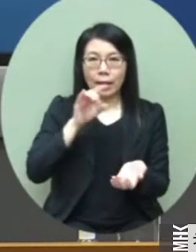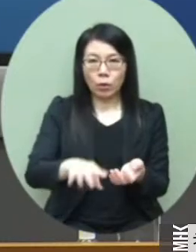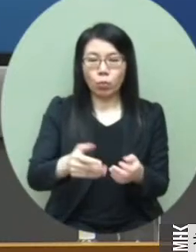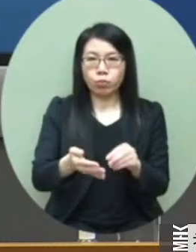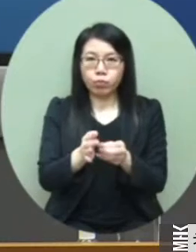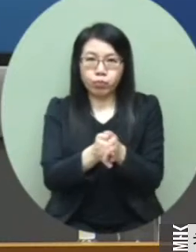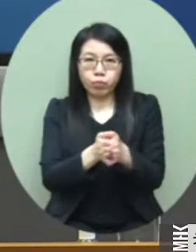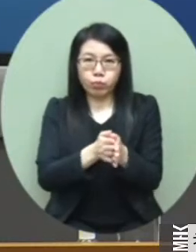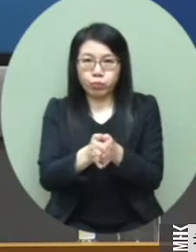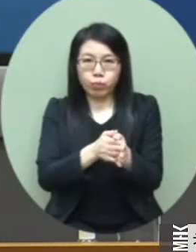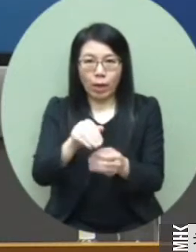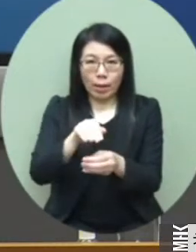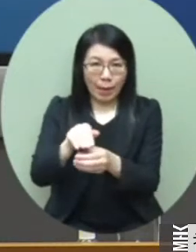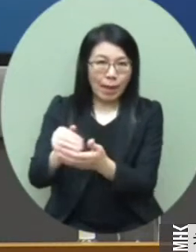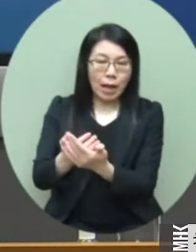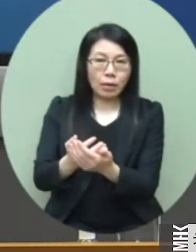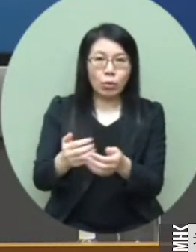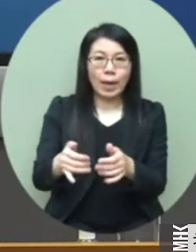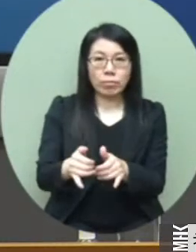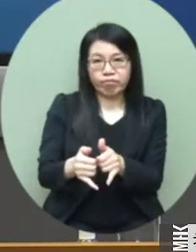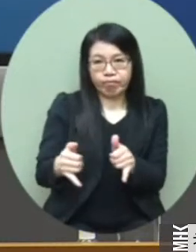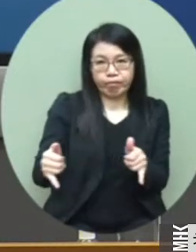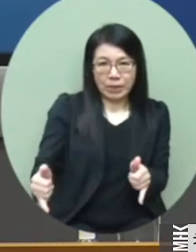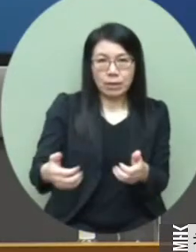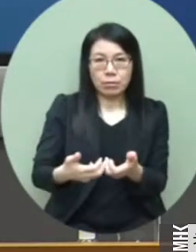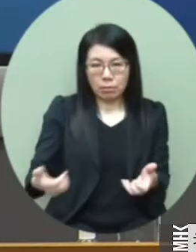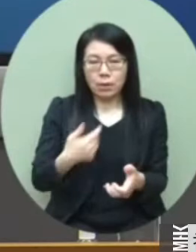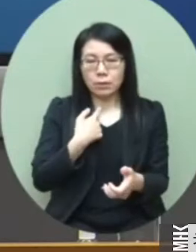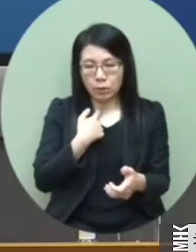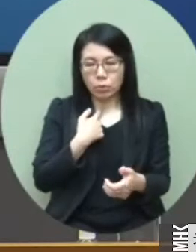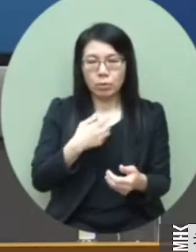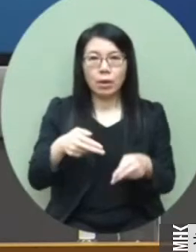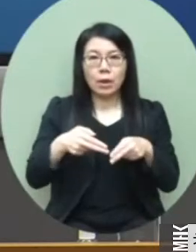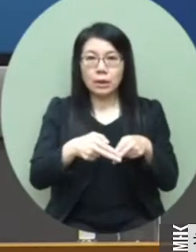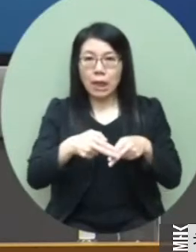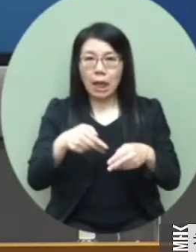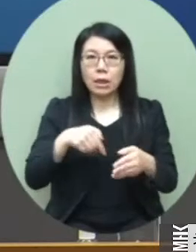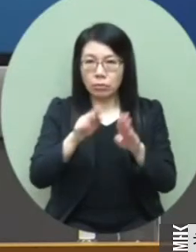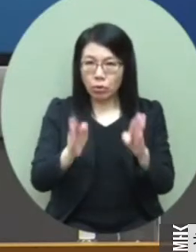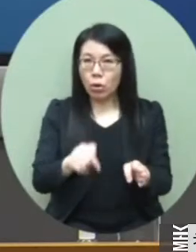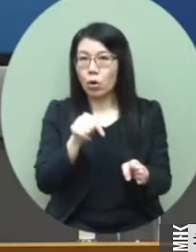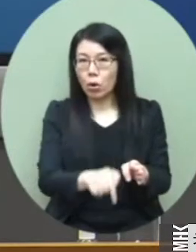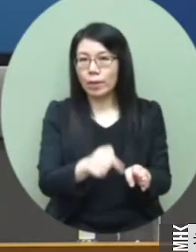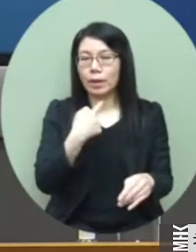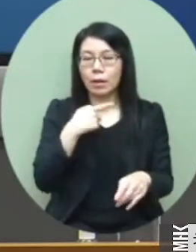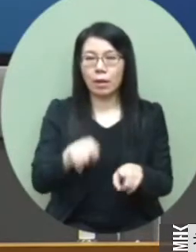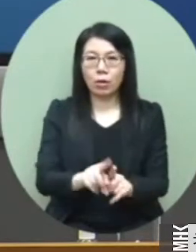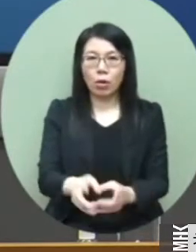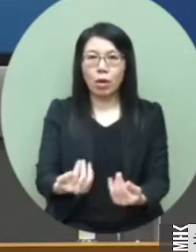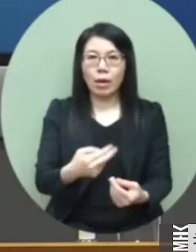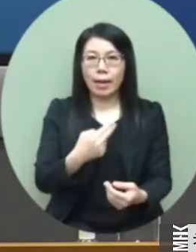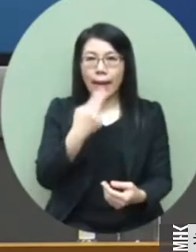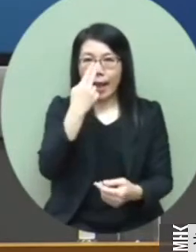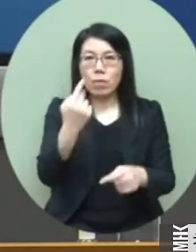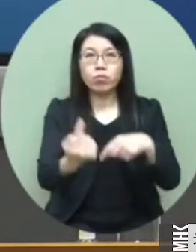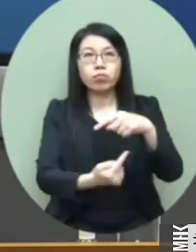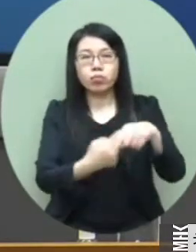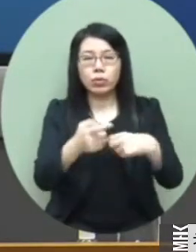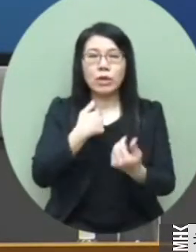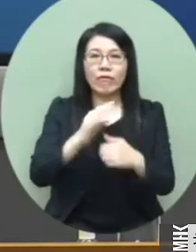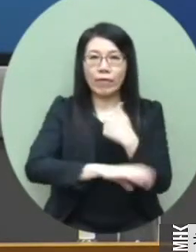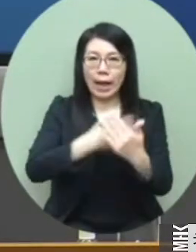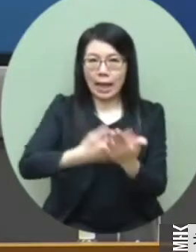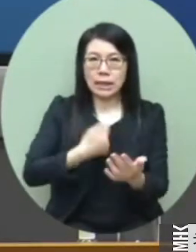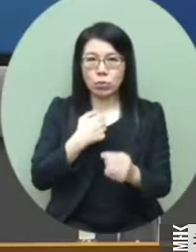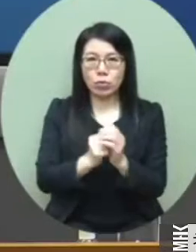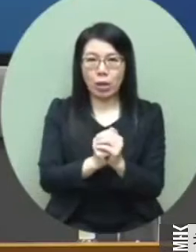液、保持距離等等。當然喺食肆方面，尤其是咧，就係亦都係有換氣量喺法例上